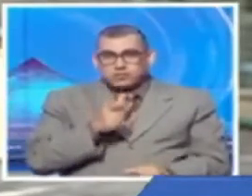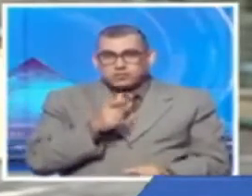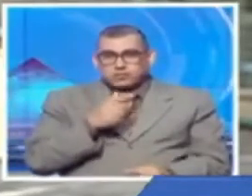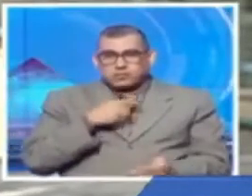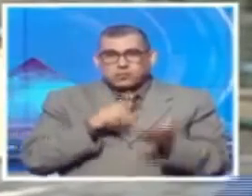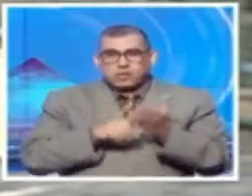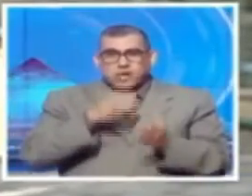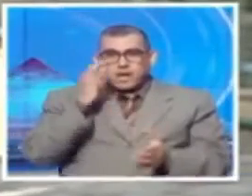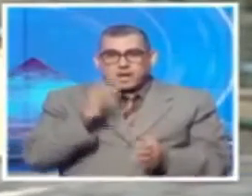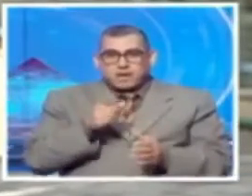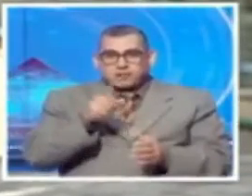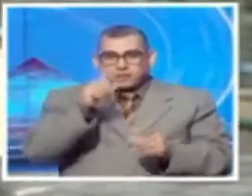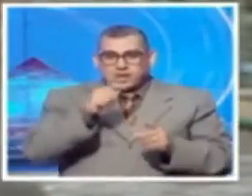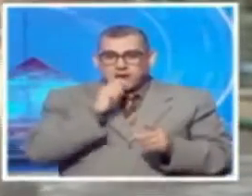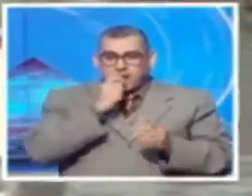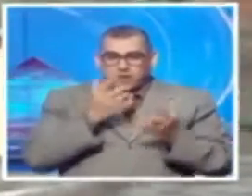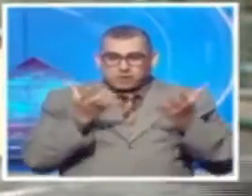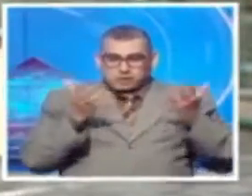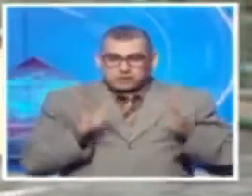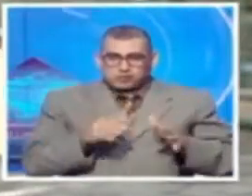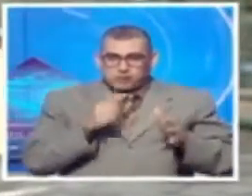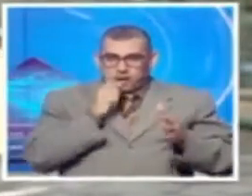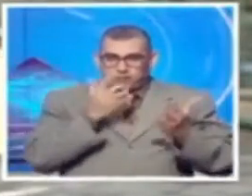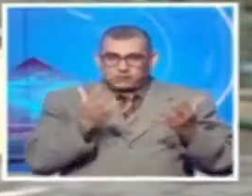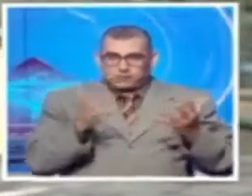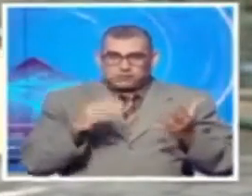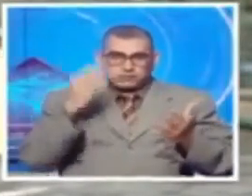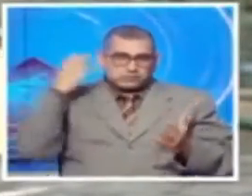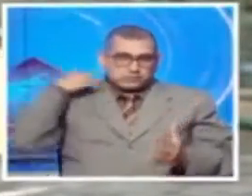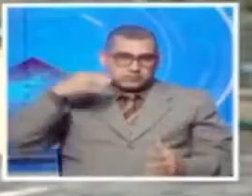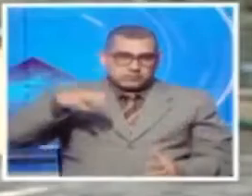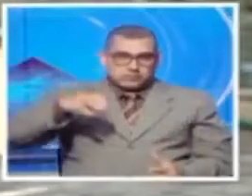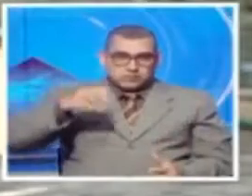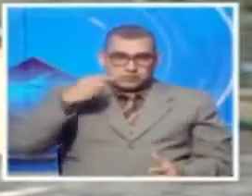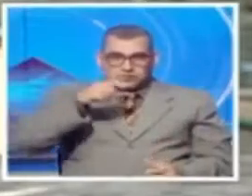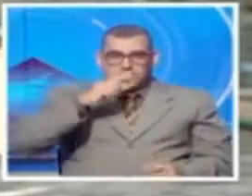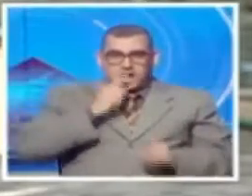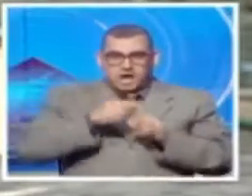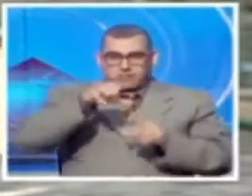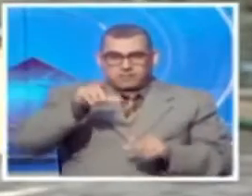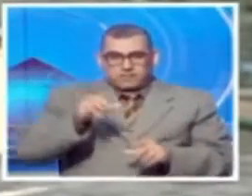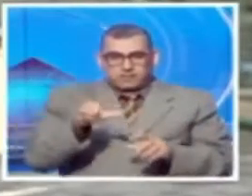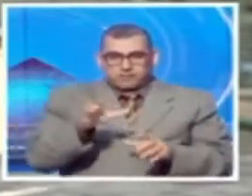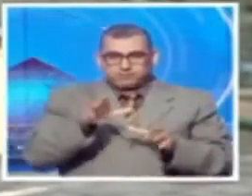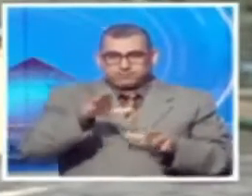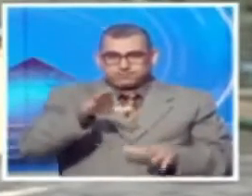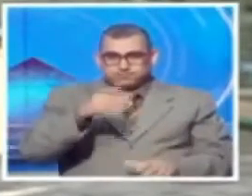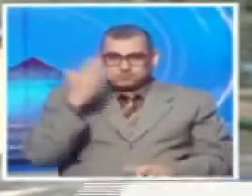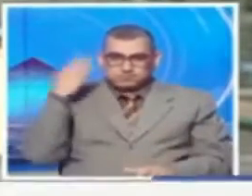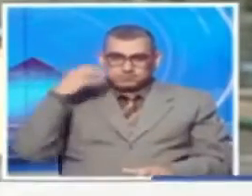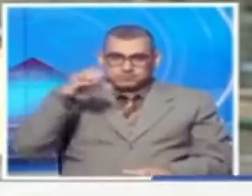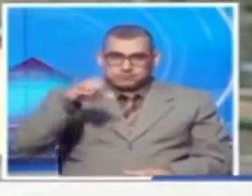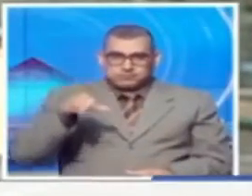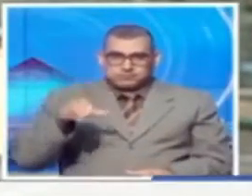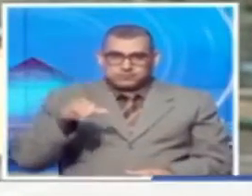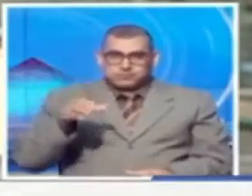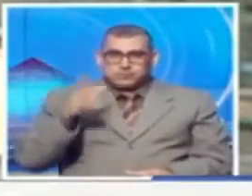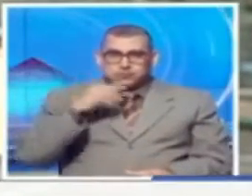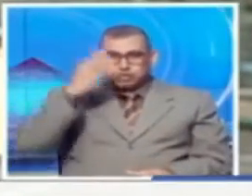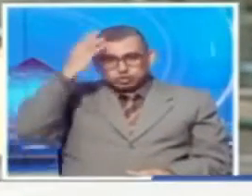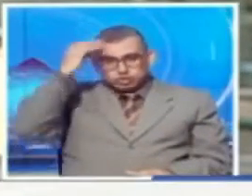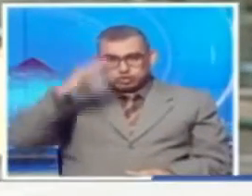من ان هي مكتنزة باللحم وان سلسلة الظهر غير ظاهرة. بنيجي الجزئية ايضا مهمة جدا، ان هو بالنسبة